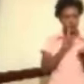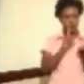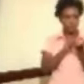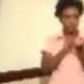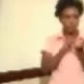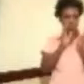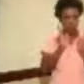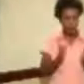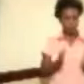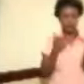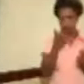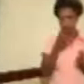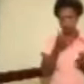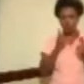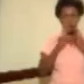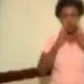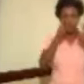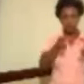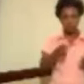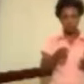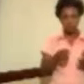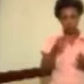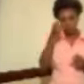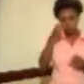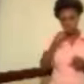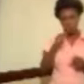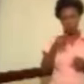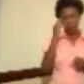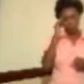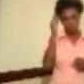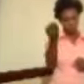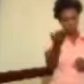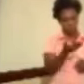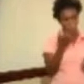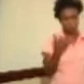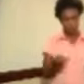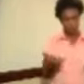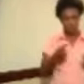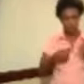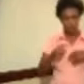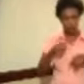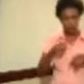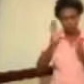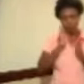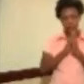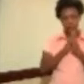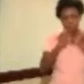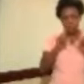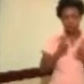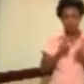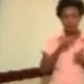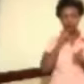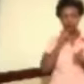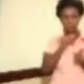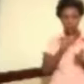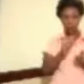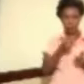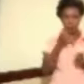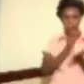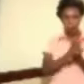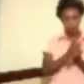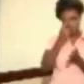journalistes qui étaient répondre aimablement à l'invitation que nous t'ai lancée pour t'ai venir poser question que donc nous parlons Québec strictement